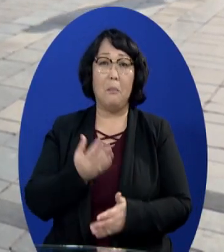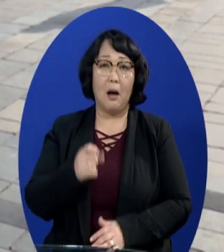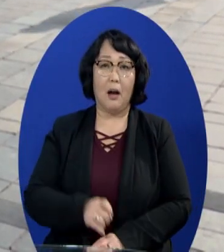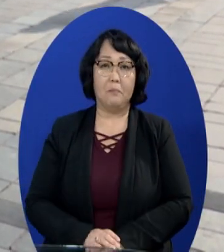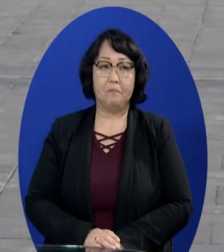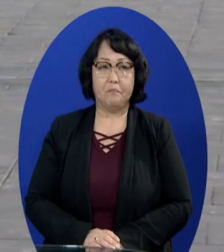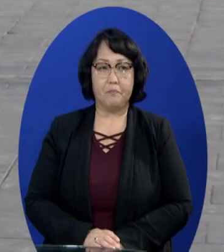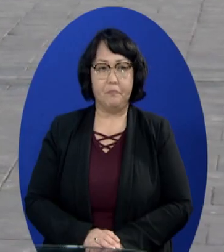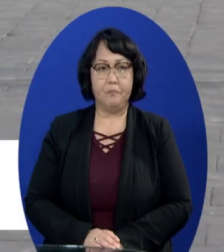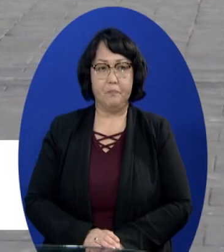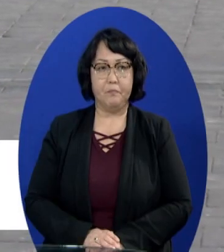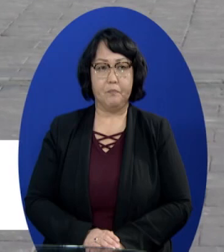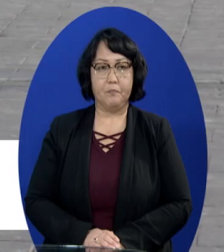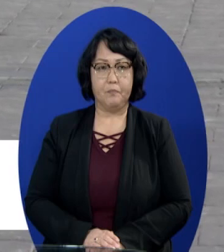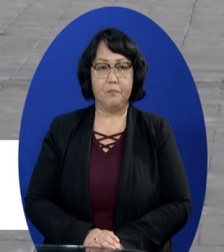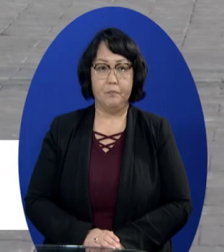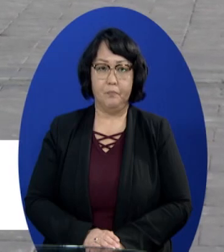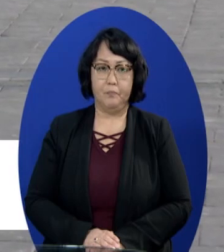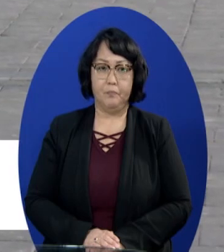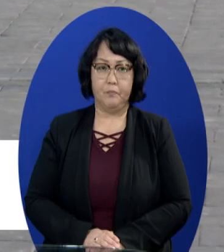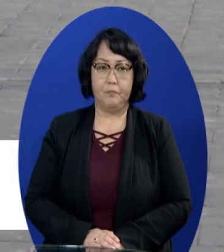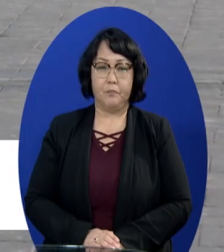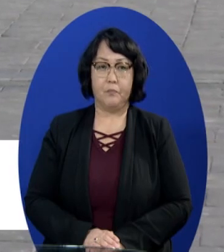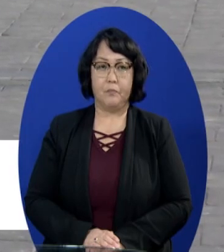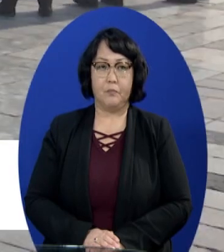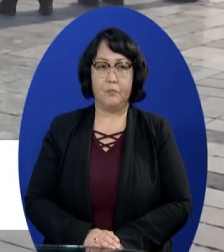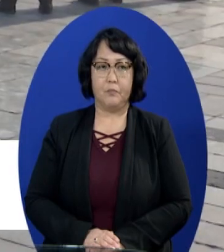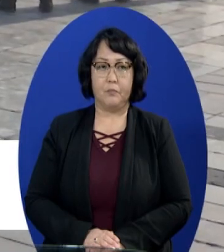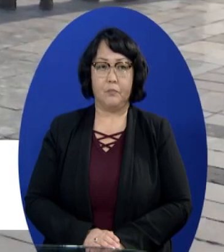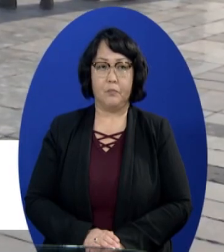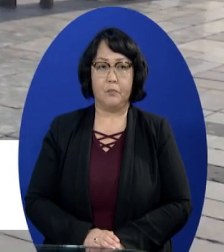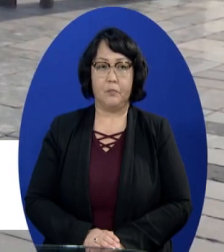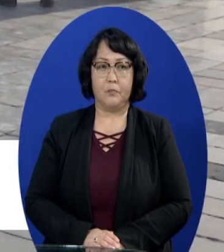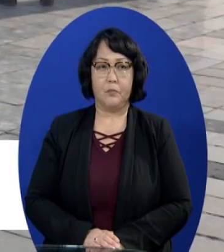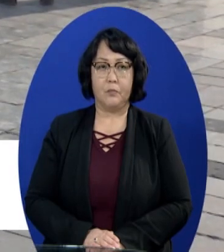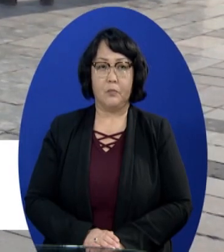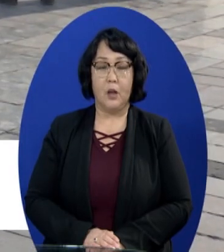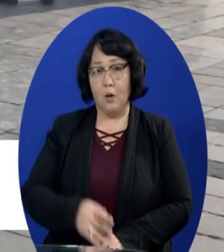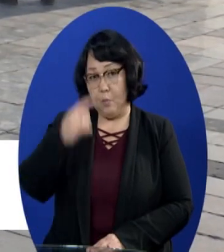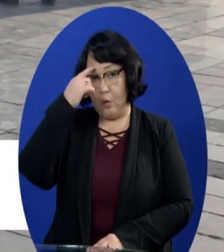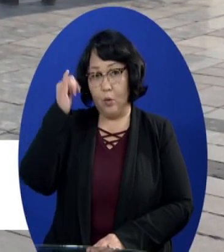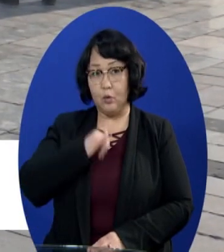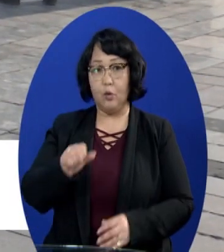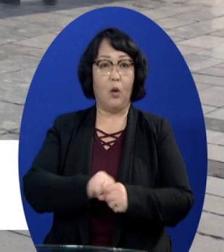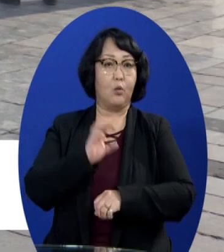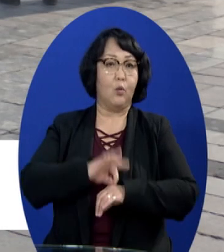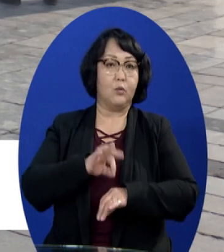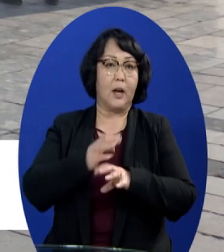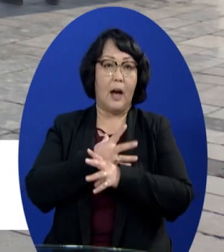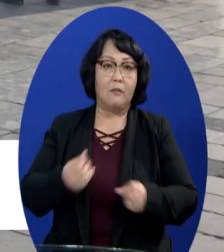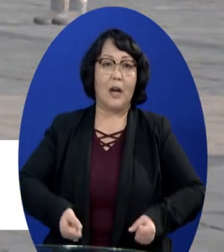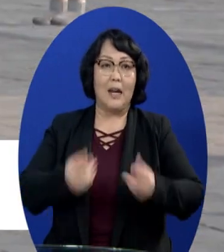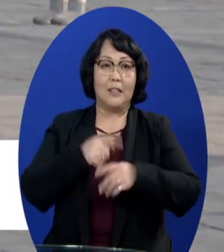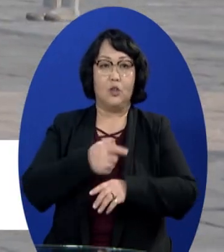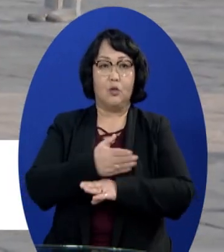зөвлөмжийг чанд сахин биелүүлэхийг анхааруулж байна. За манай улсад коронавирусын халдвар бүртгэгдсэнээс хойш